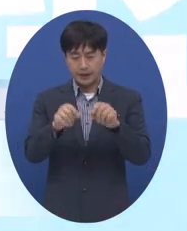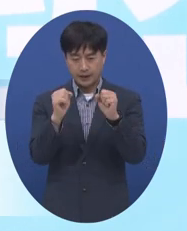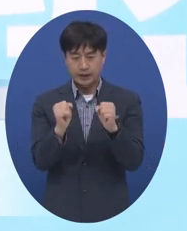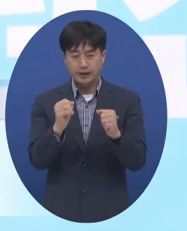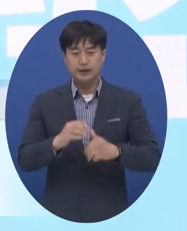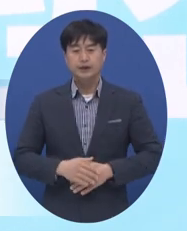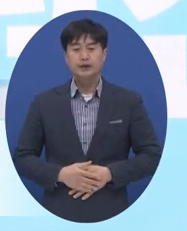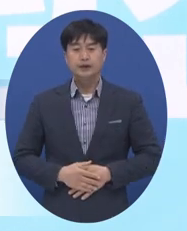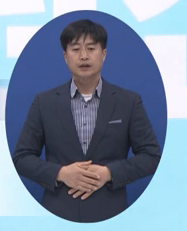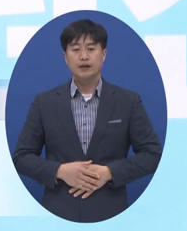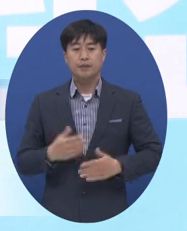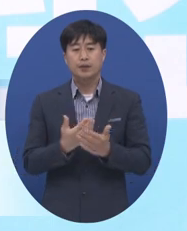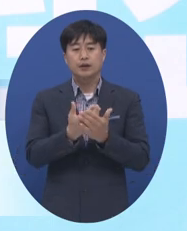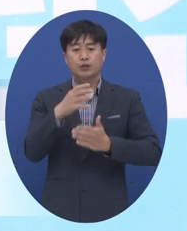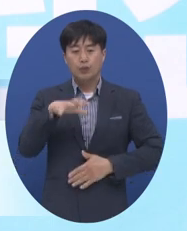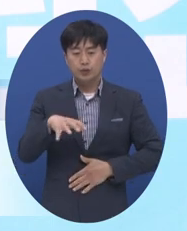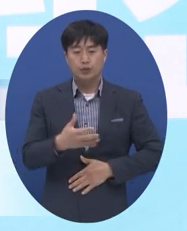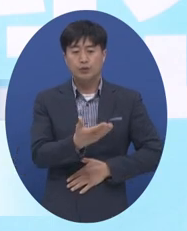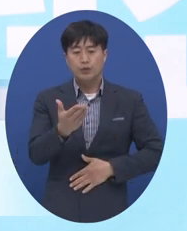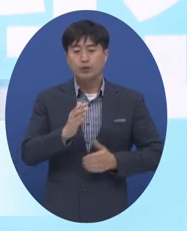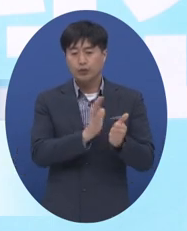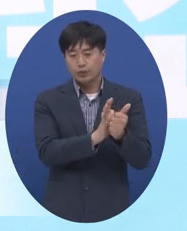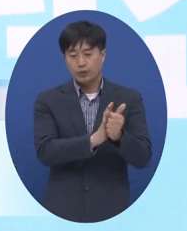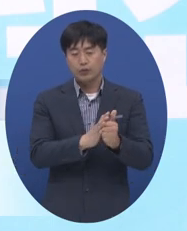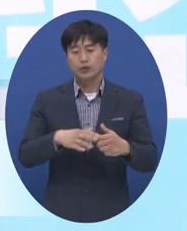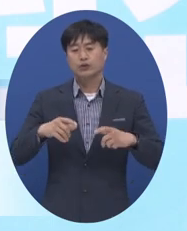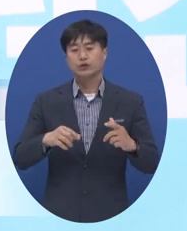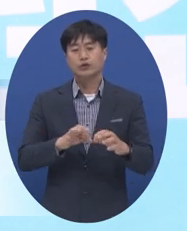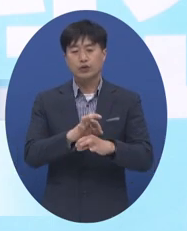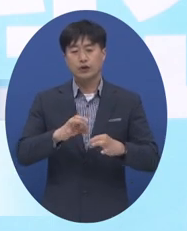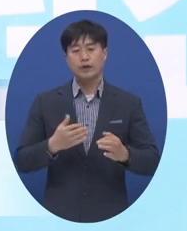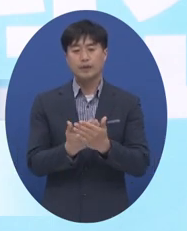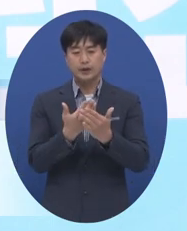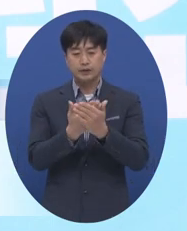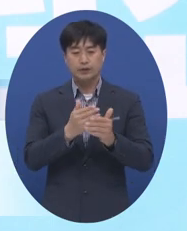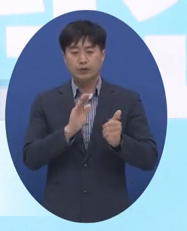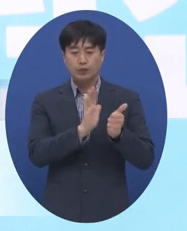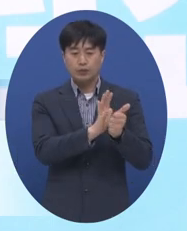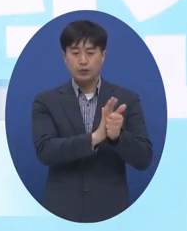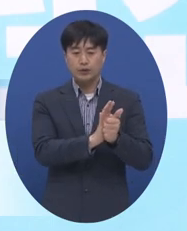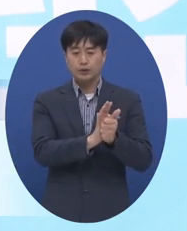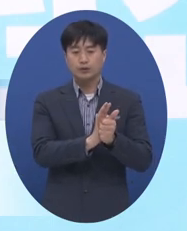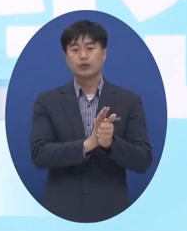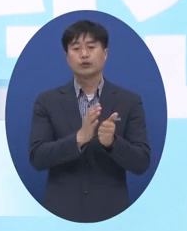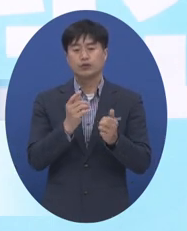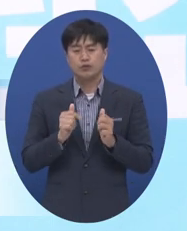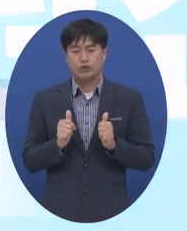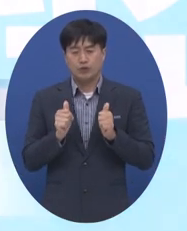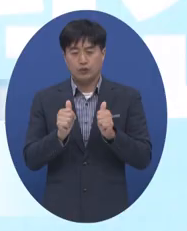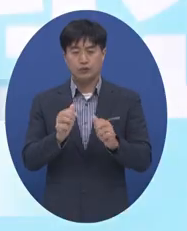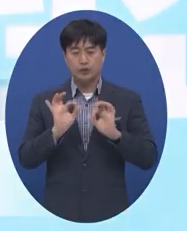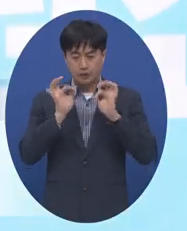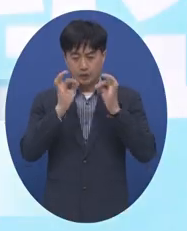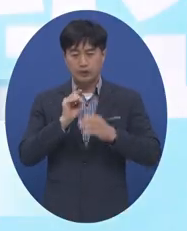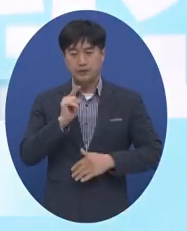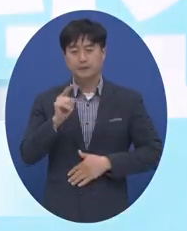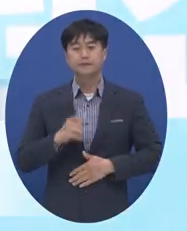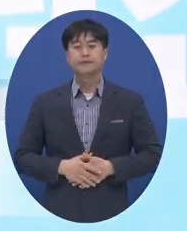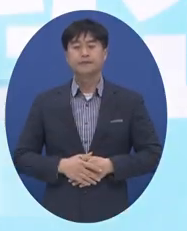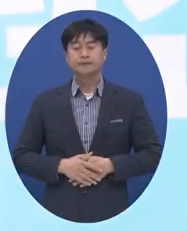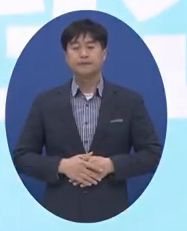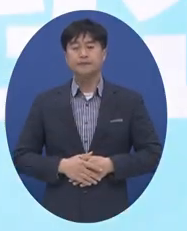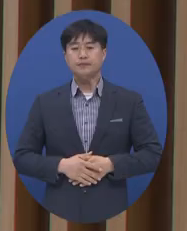함께할 것이며, 진흥원이 여러분께 도움이 되고 지역 경제 활성화에 기여하는 마중물이 될수 있도록